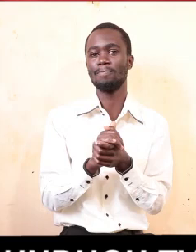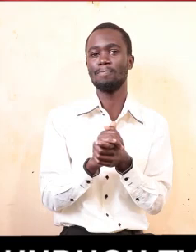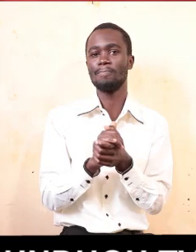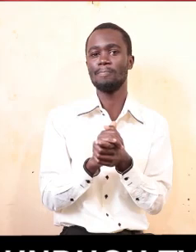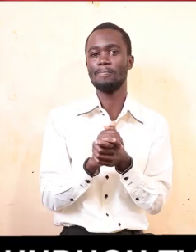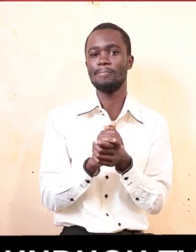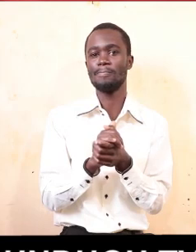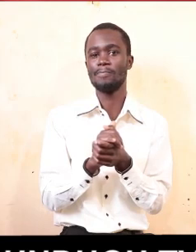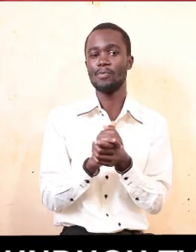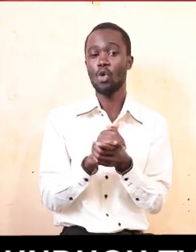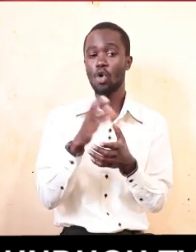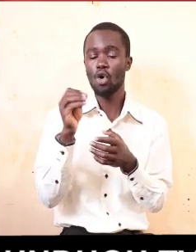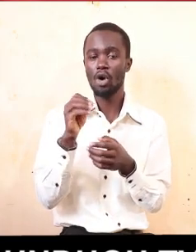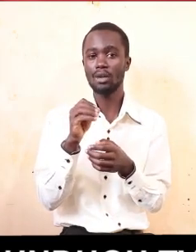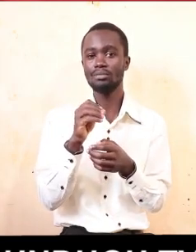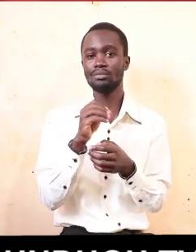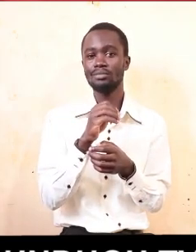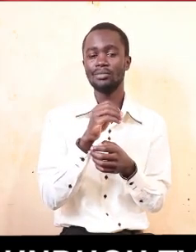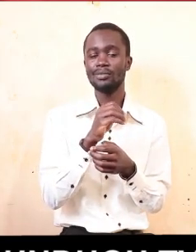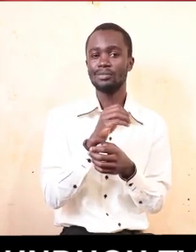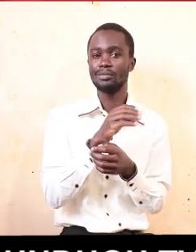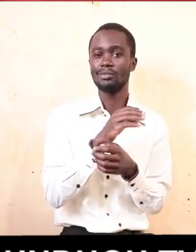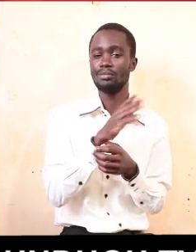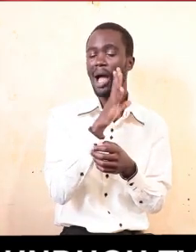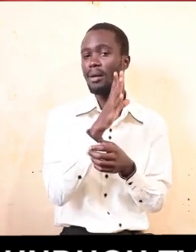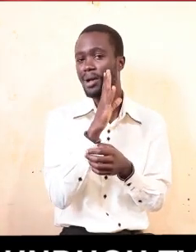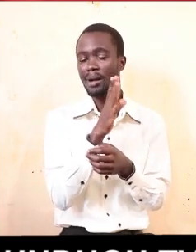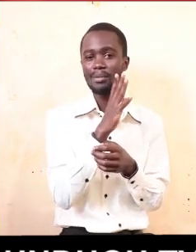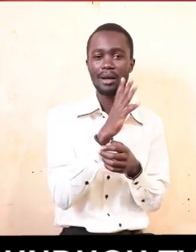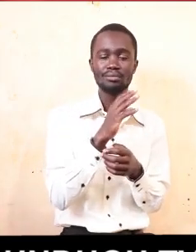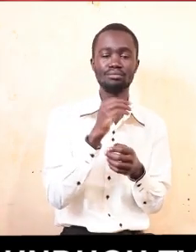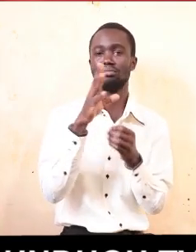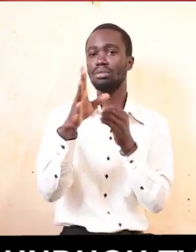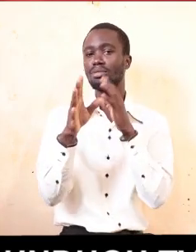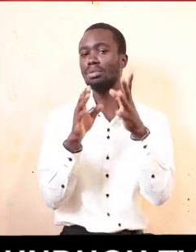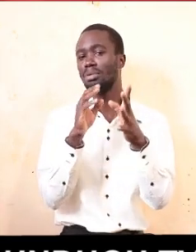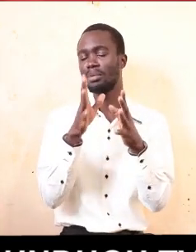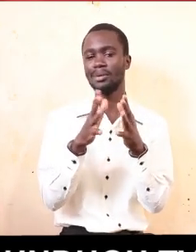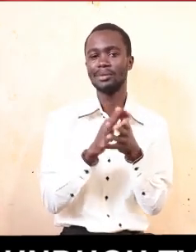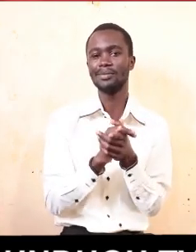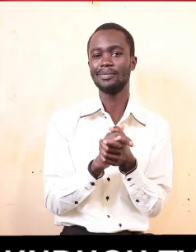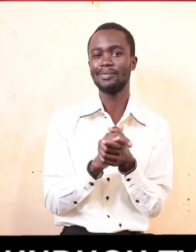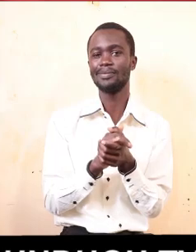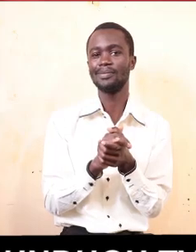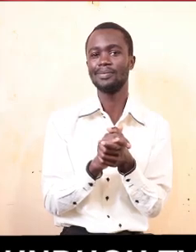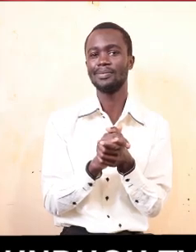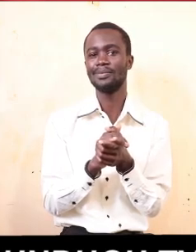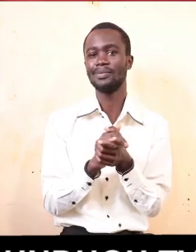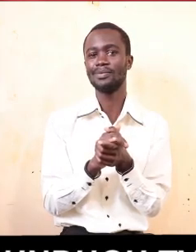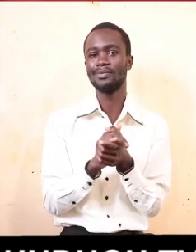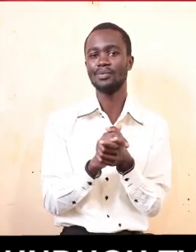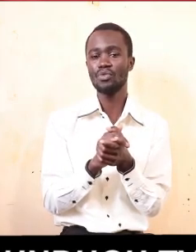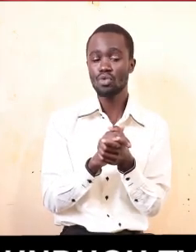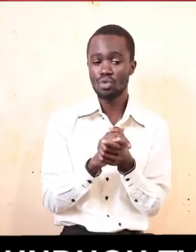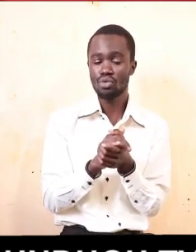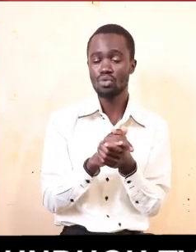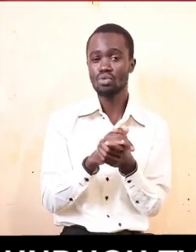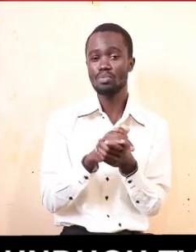Withi yadha manja munuka aguba uo mbao. Uyikuwa. No yenu kesi